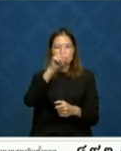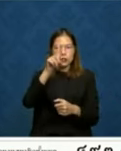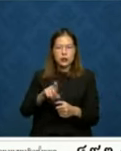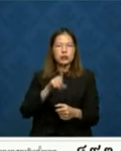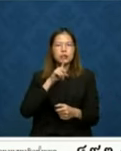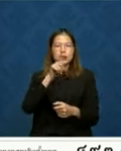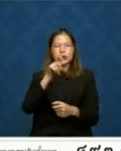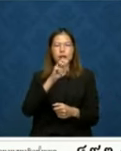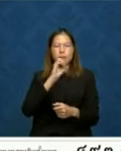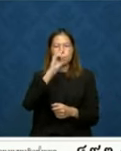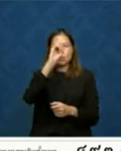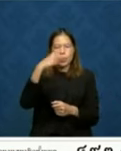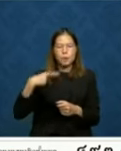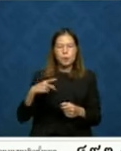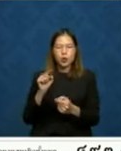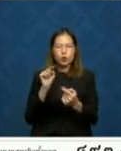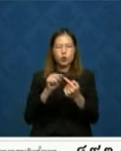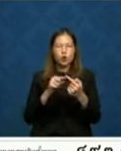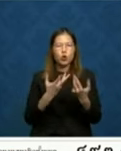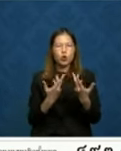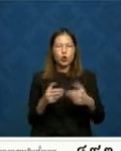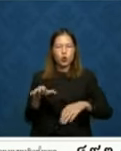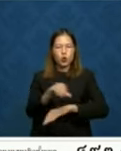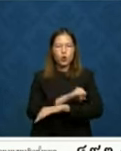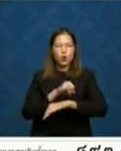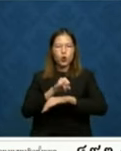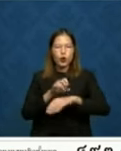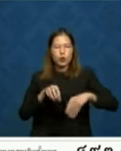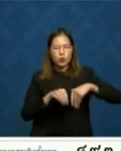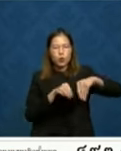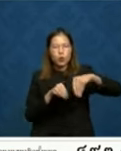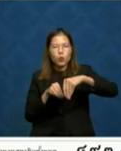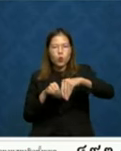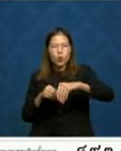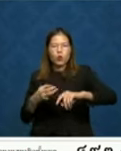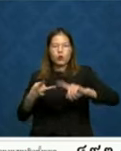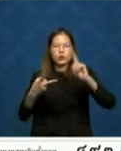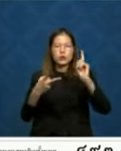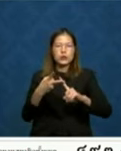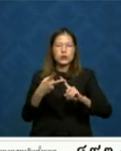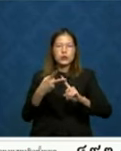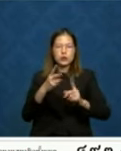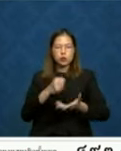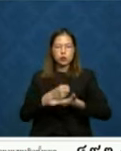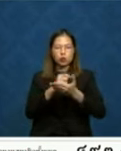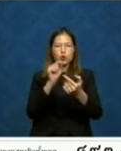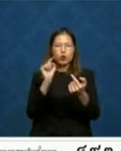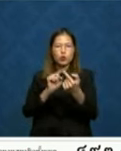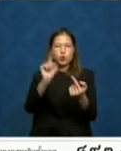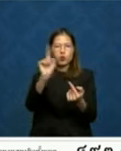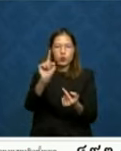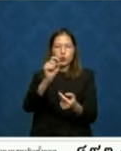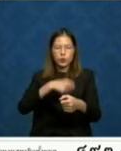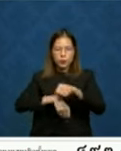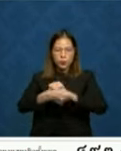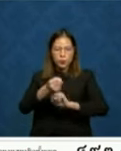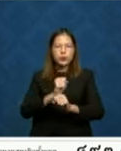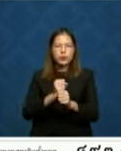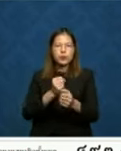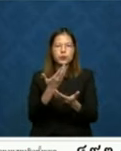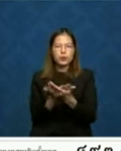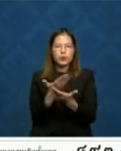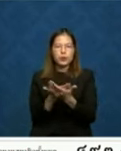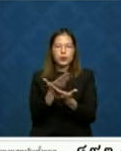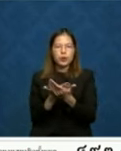ได้เอื้อประโยชน์ต่อชาวไร่ยาสูบโดยเร็วค่ะในประเด็นที่2ค่ะการช่วยเหลือปัจจัยการผลิตโดยการชดเช